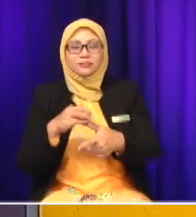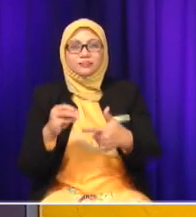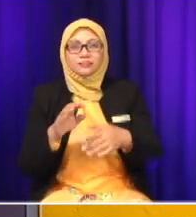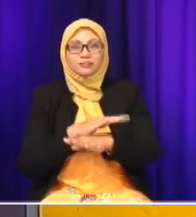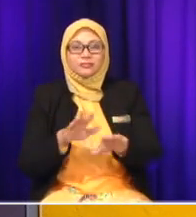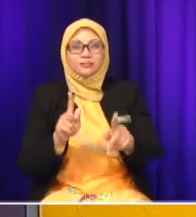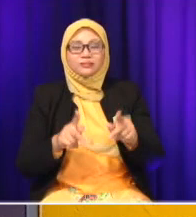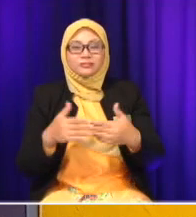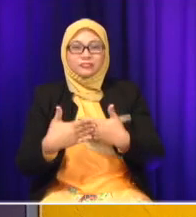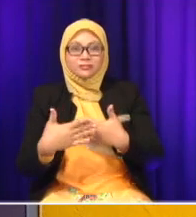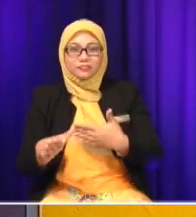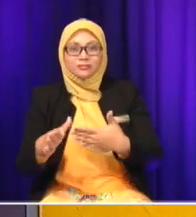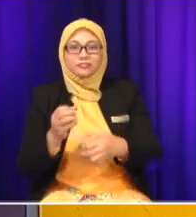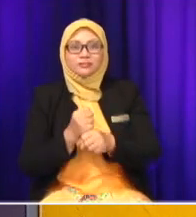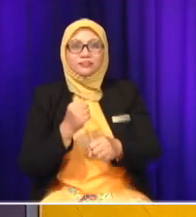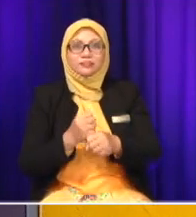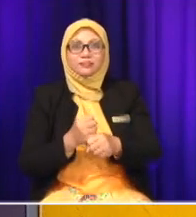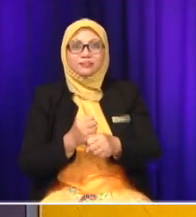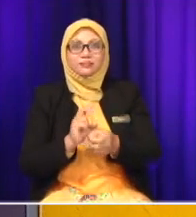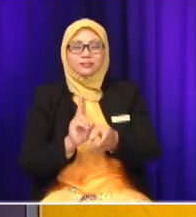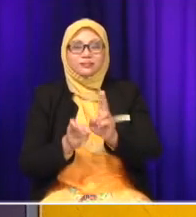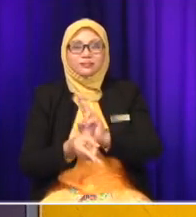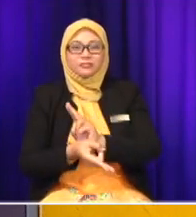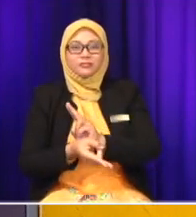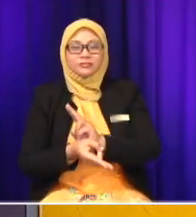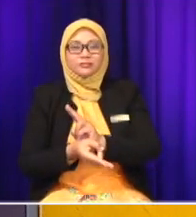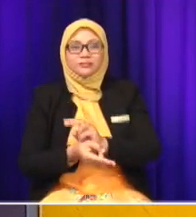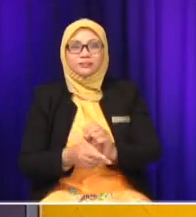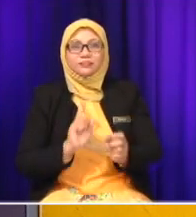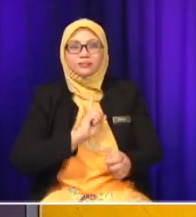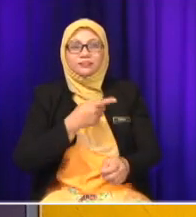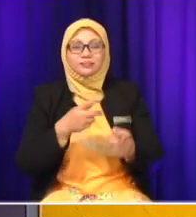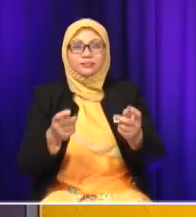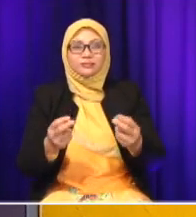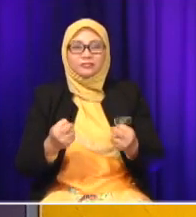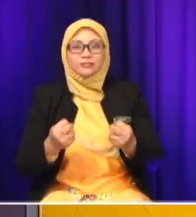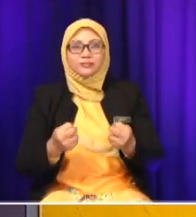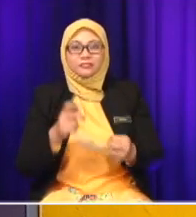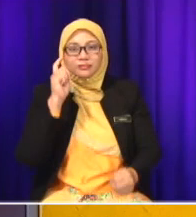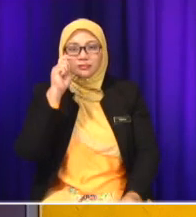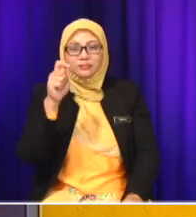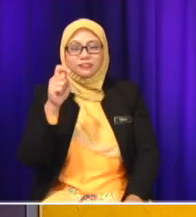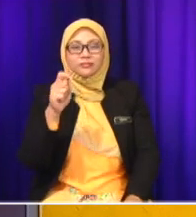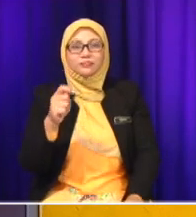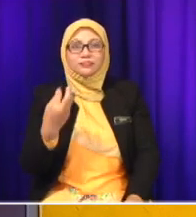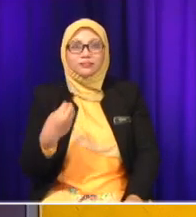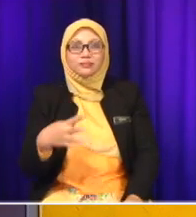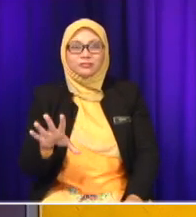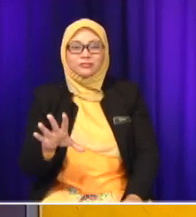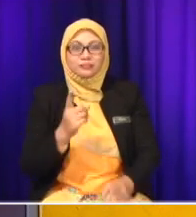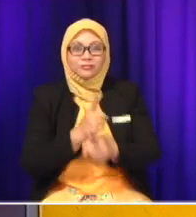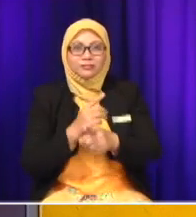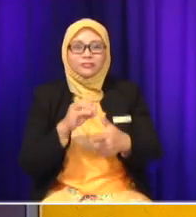nak pastikan kerja merombak yang kita lakukan tersebut telah mencapai Oke hasil yang baik maksudnya Enjin tersebut telah kita